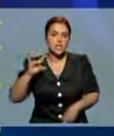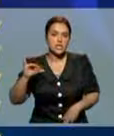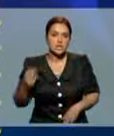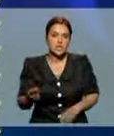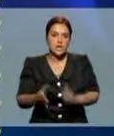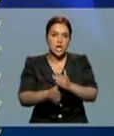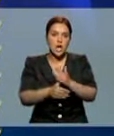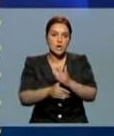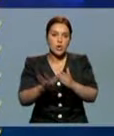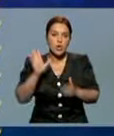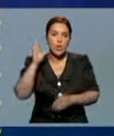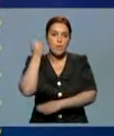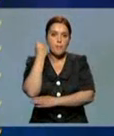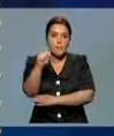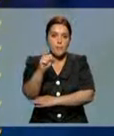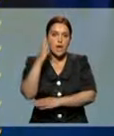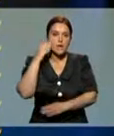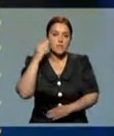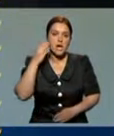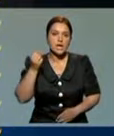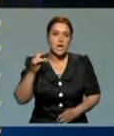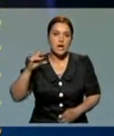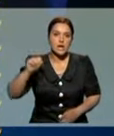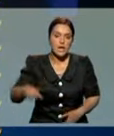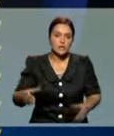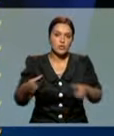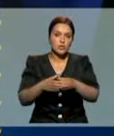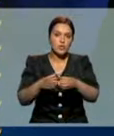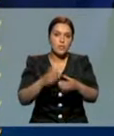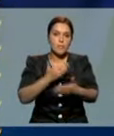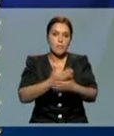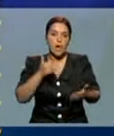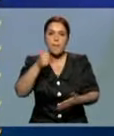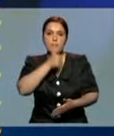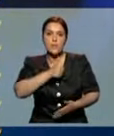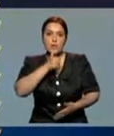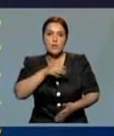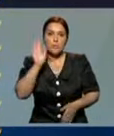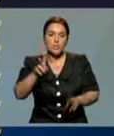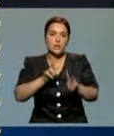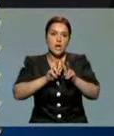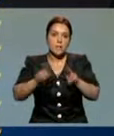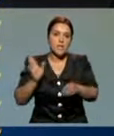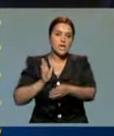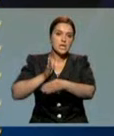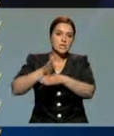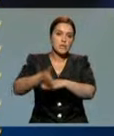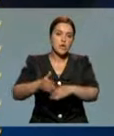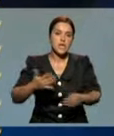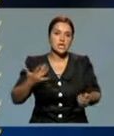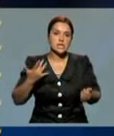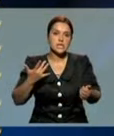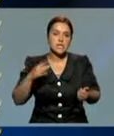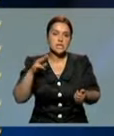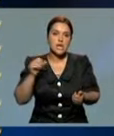Иртыш. Атырау после сенсационной победы над Кайратом в Алматы в предыдущем туре попробует сотворить нечто подобное и в гостевой